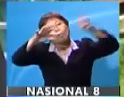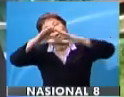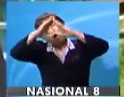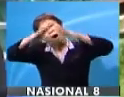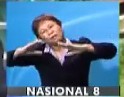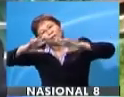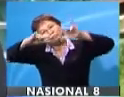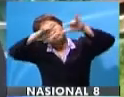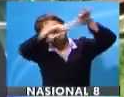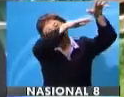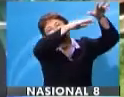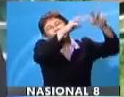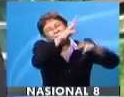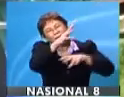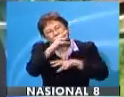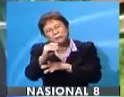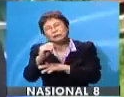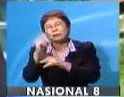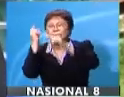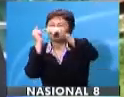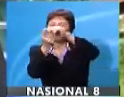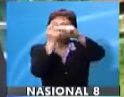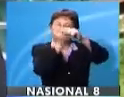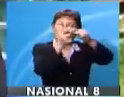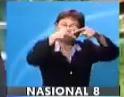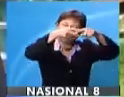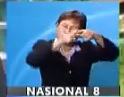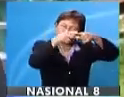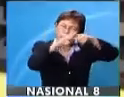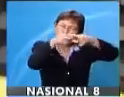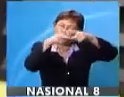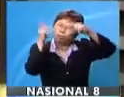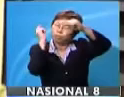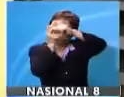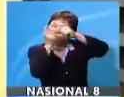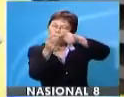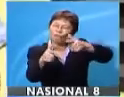ini perlu akan dibuat pembaikan dengan segera.